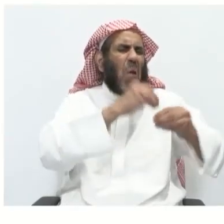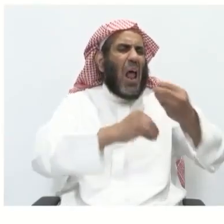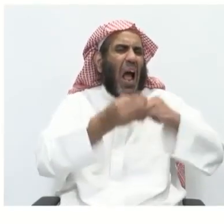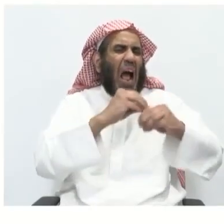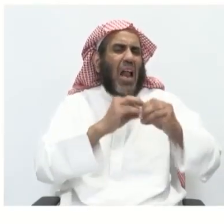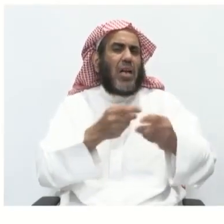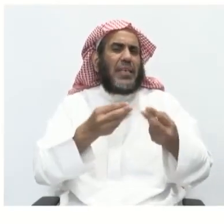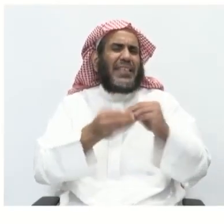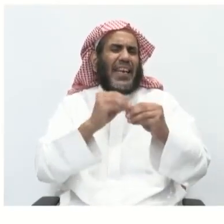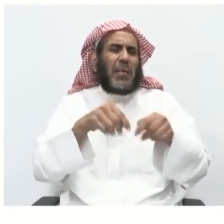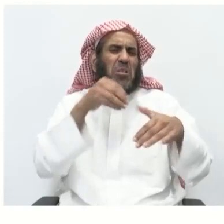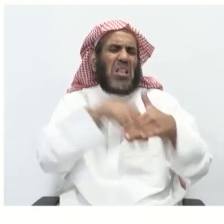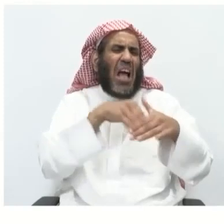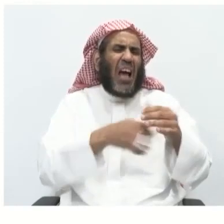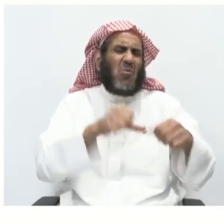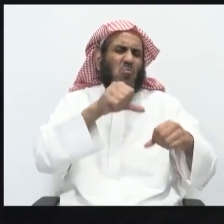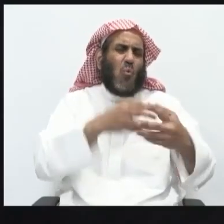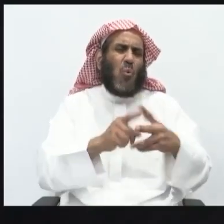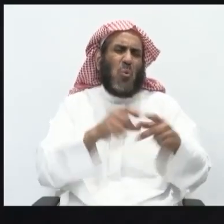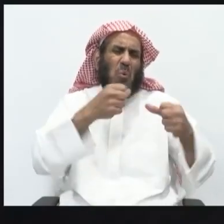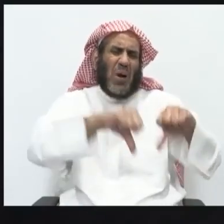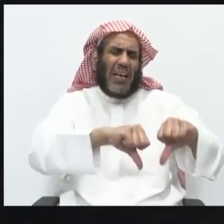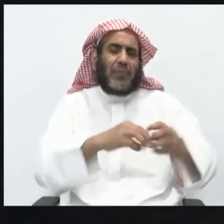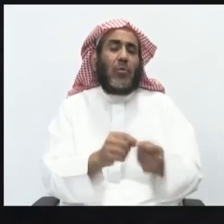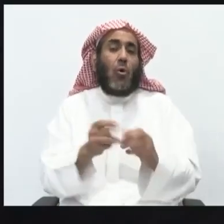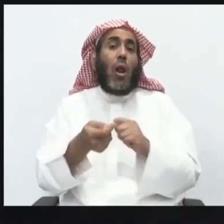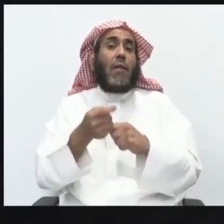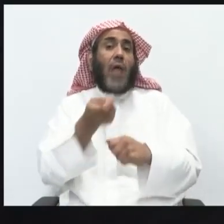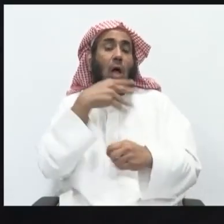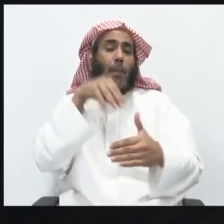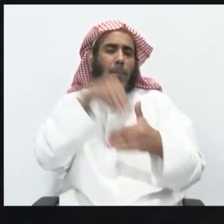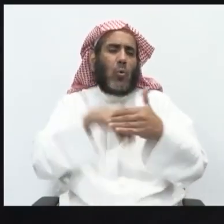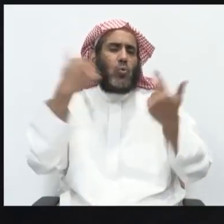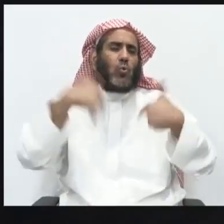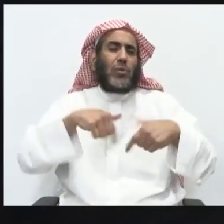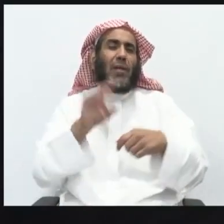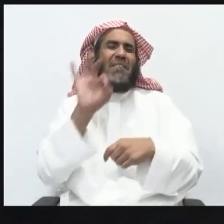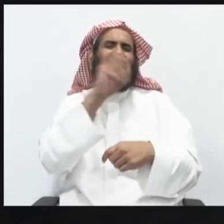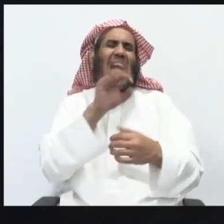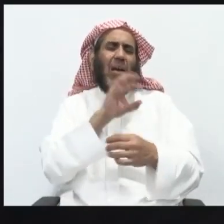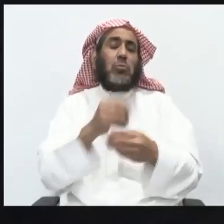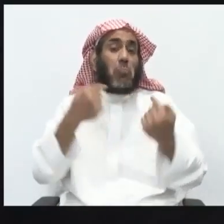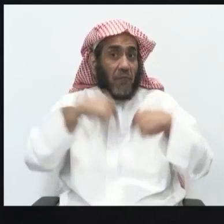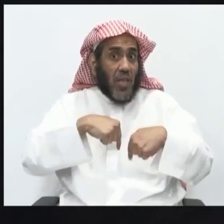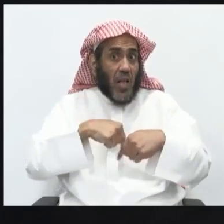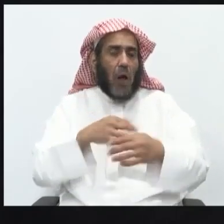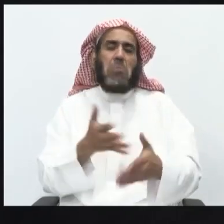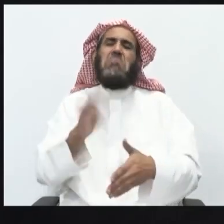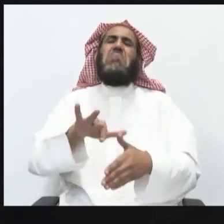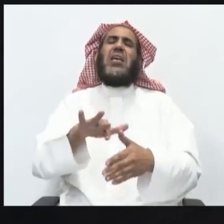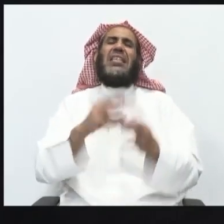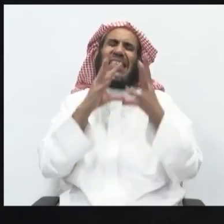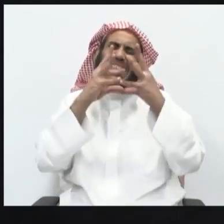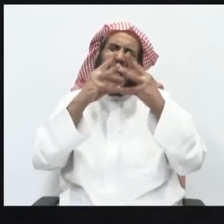للبروتين للفيروس والفيروس يكون موجود في الجسم فاصبح فايروس ميت نعم موجود ولكن ميت